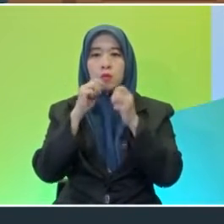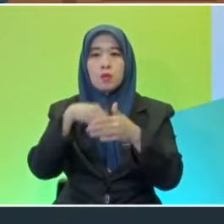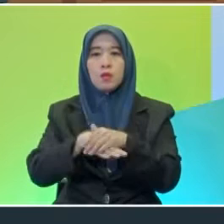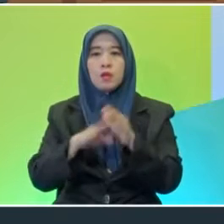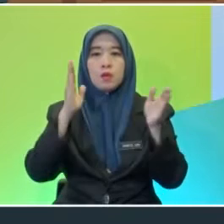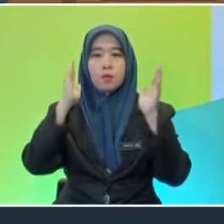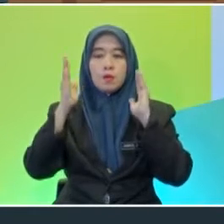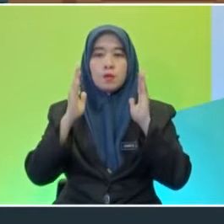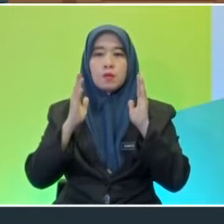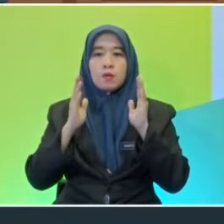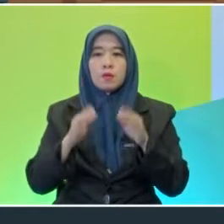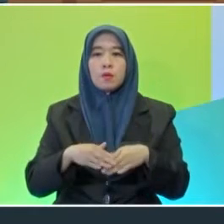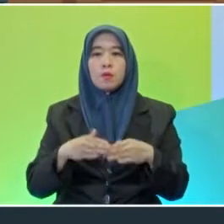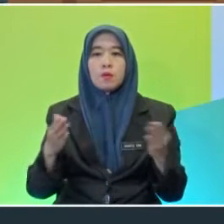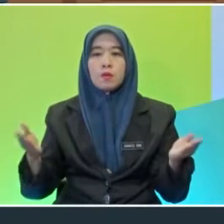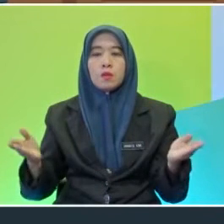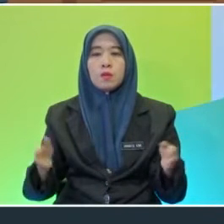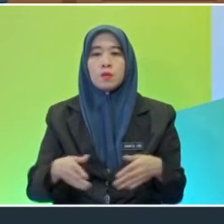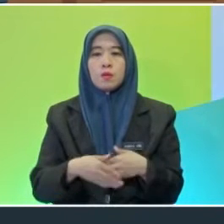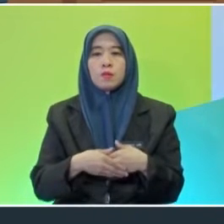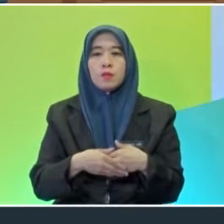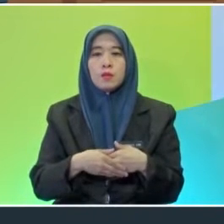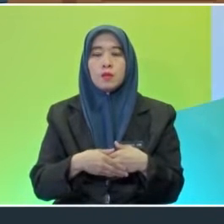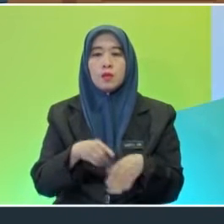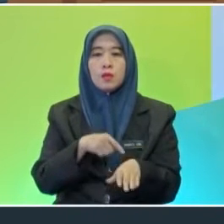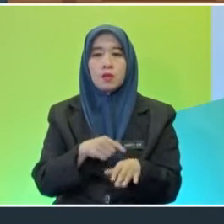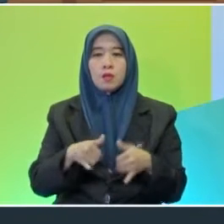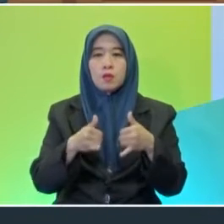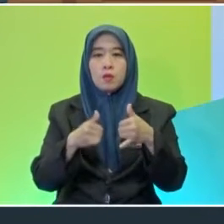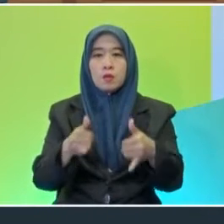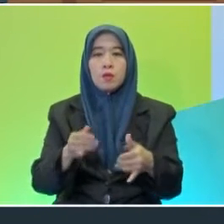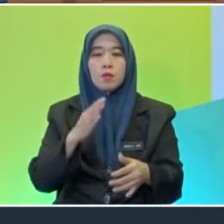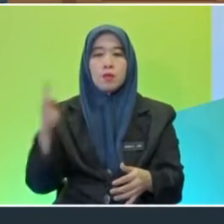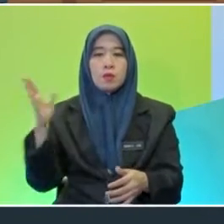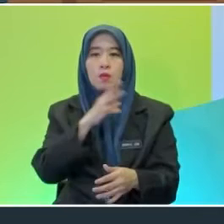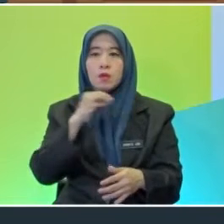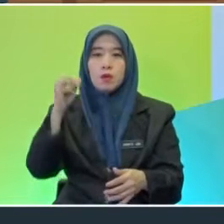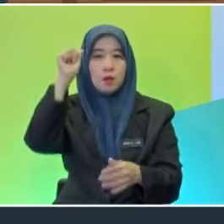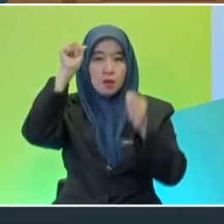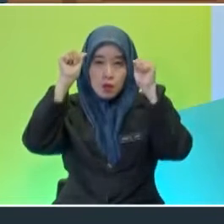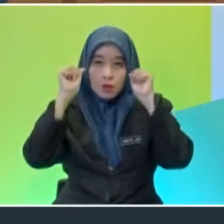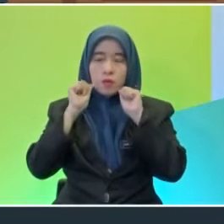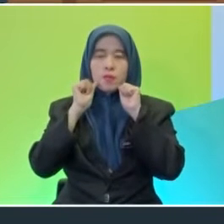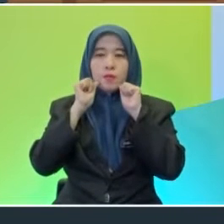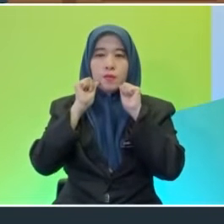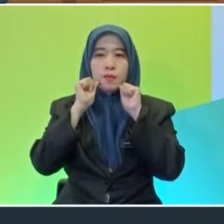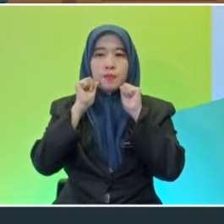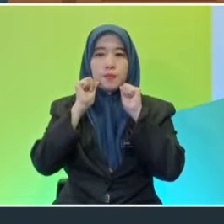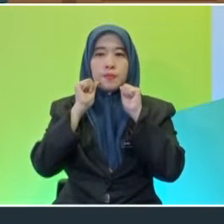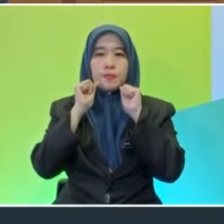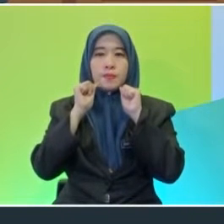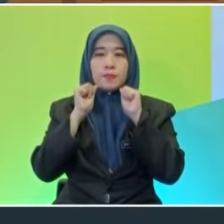contohnya di Australia Barat Madagaskar dan Arab Saudi pada pendapat